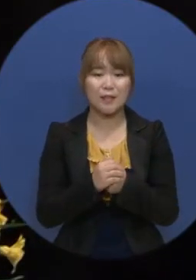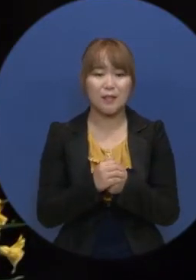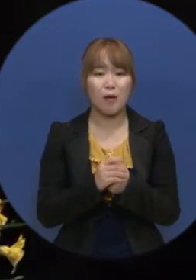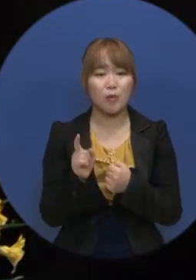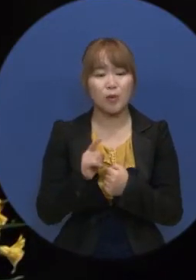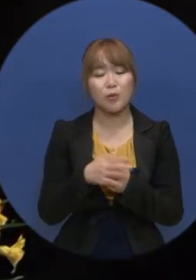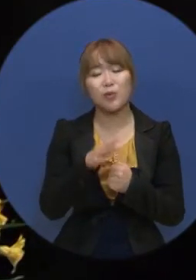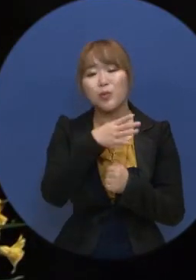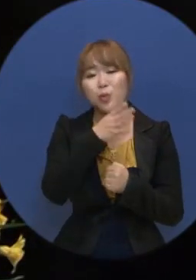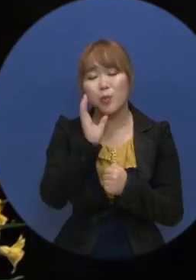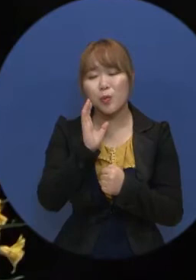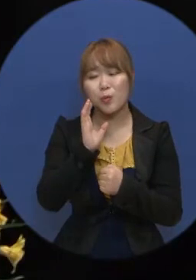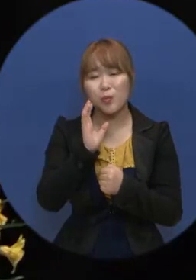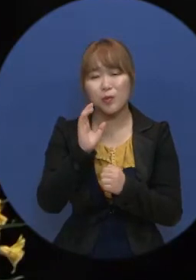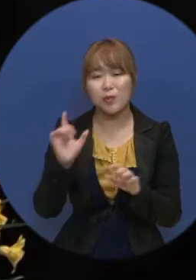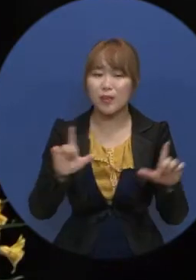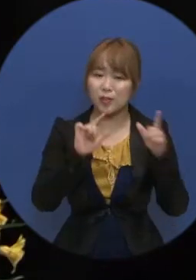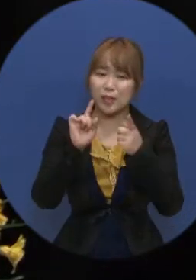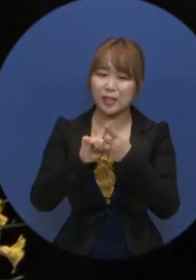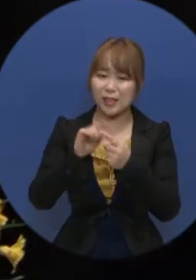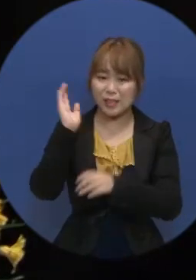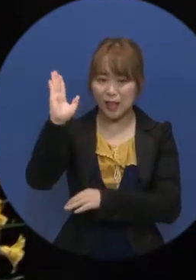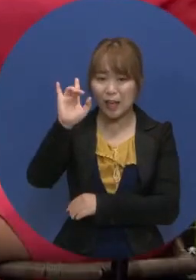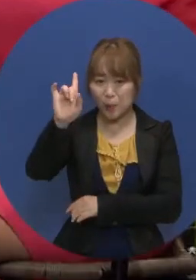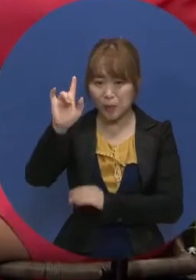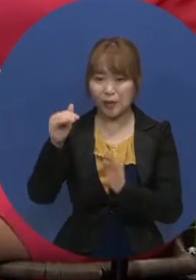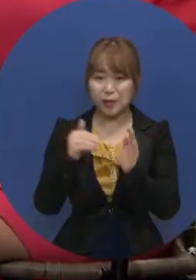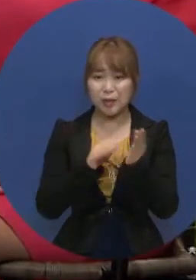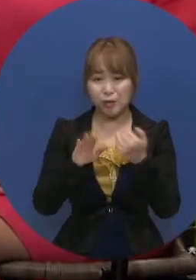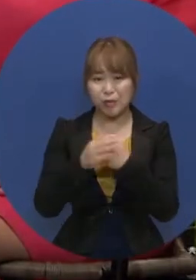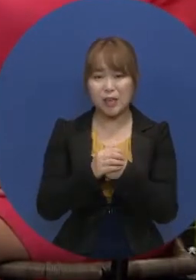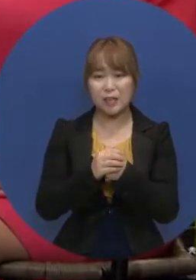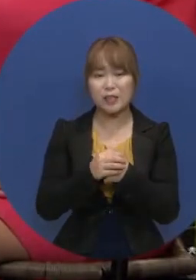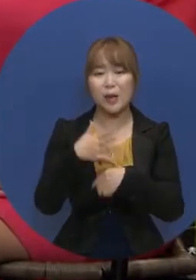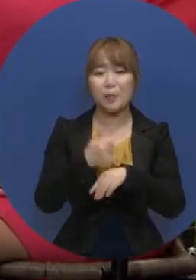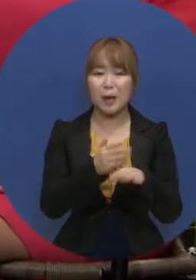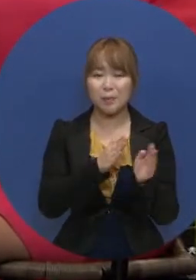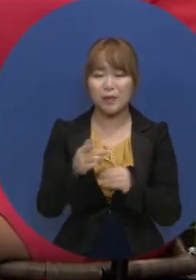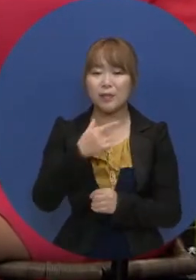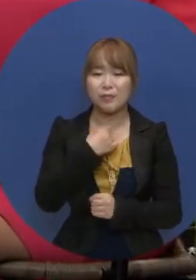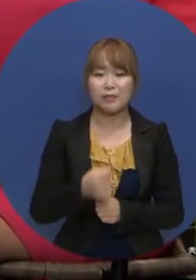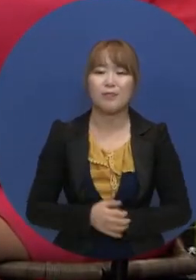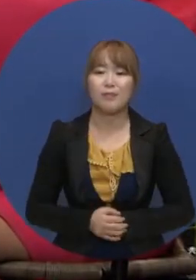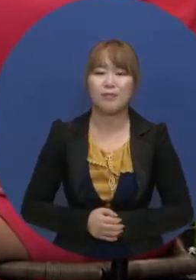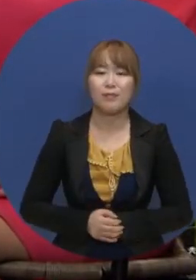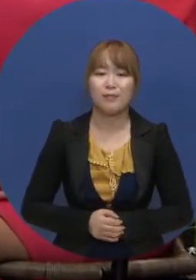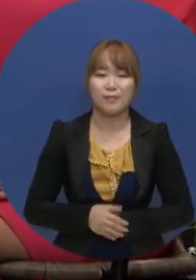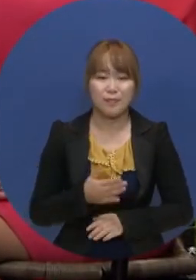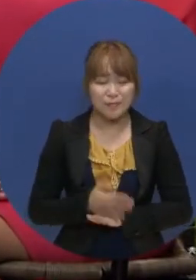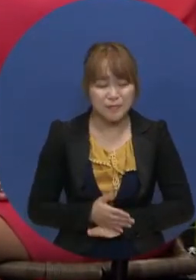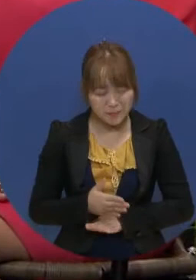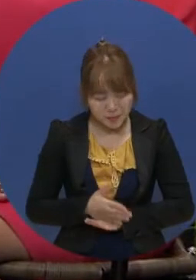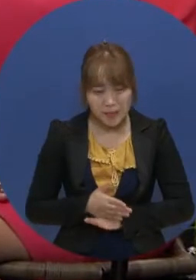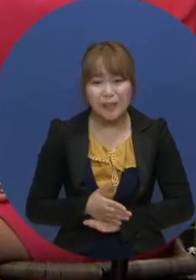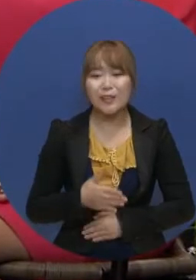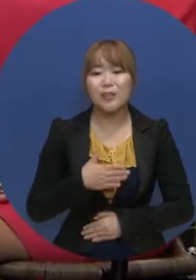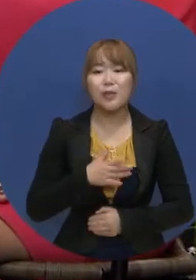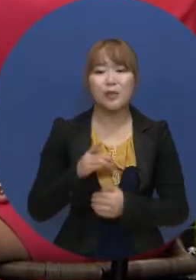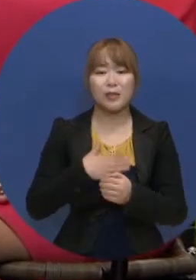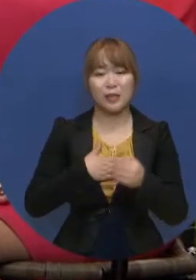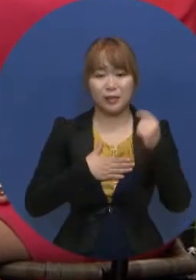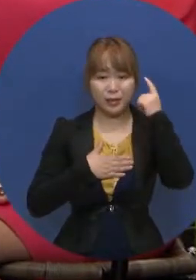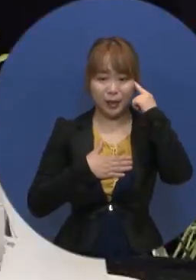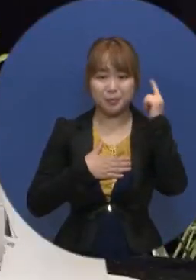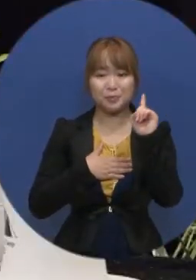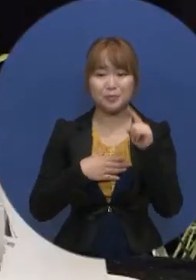어떤 노년에 대한 이야기 한마디만 좀 해주시고 저희가 좀 마무리했으면 좋겠습니다. 네, 감사합니다. 저는 이렇게